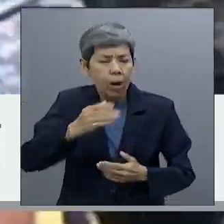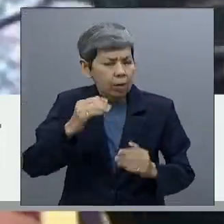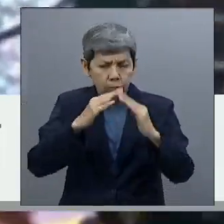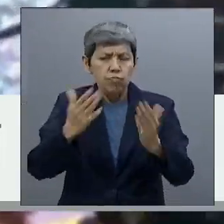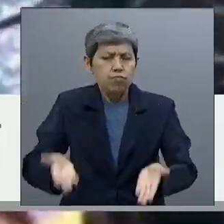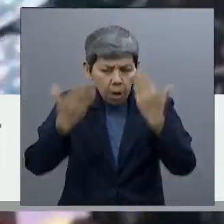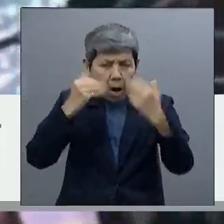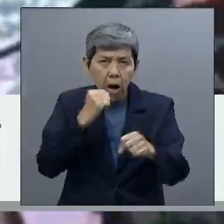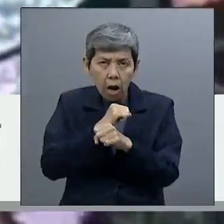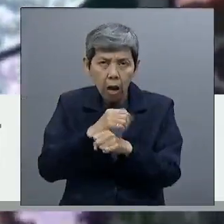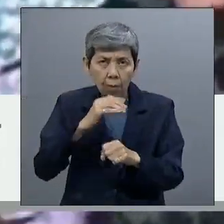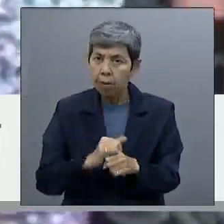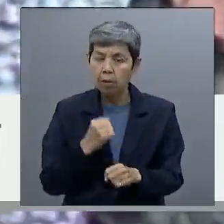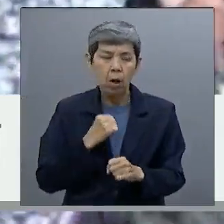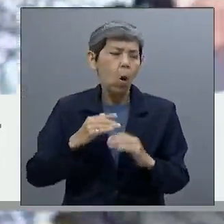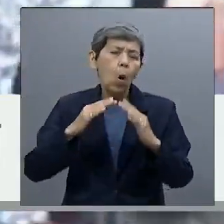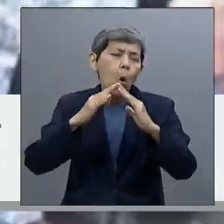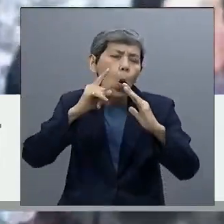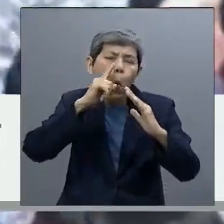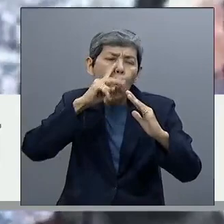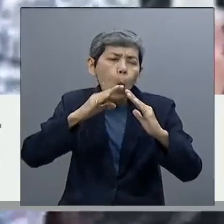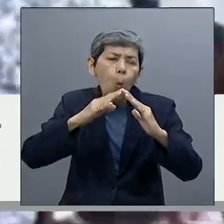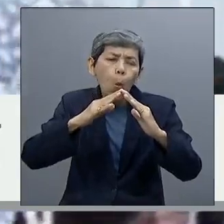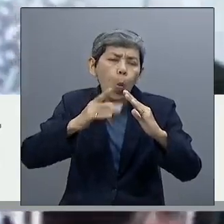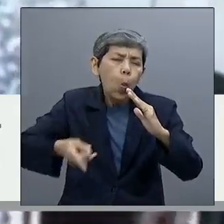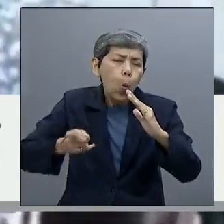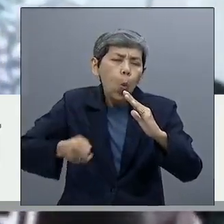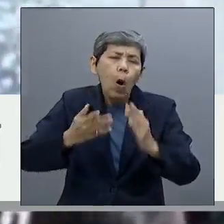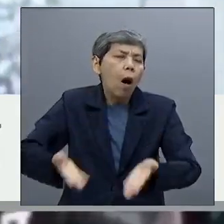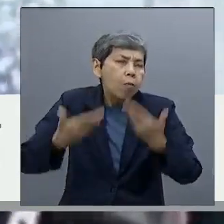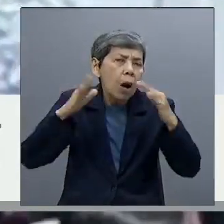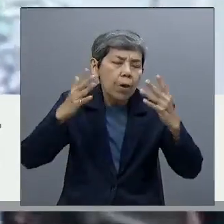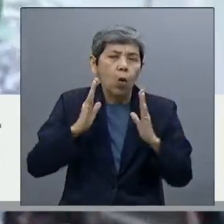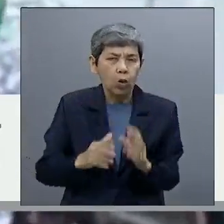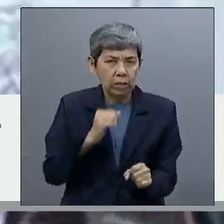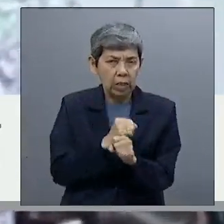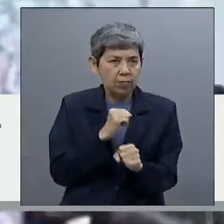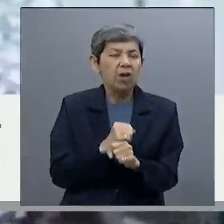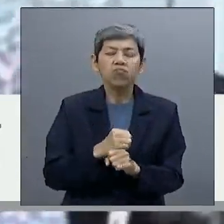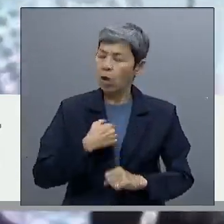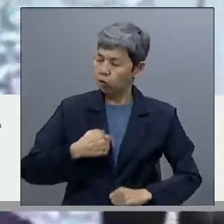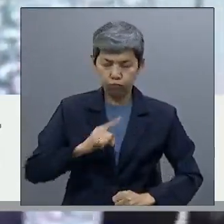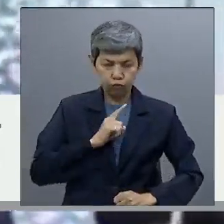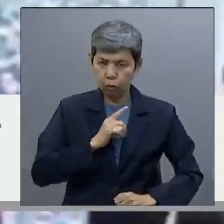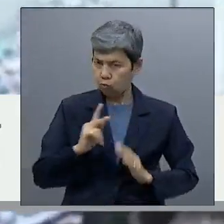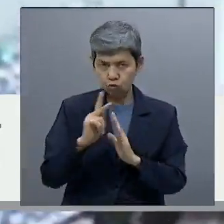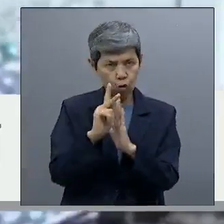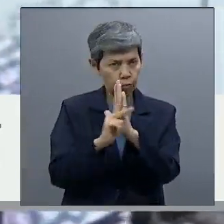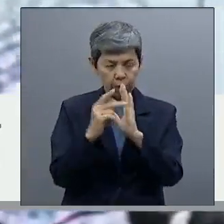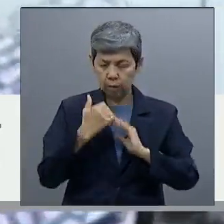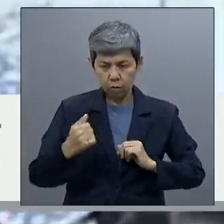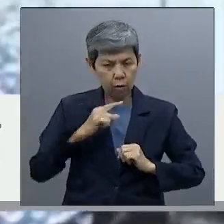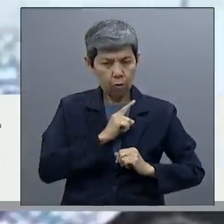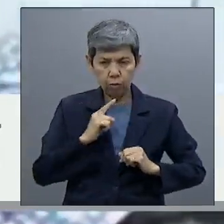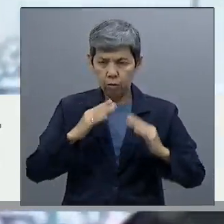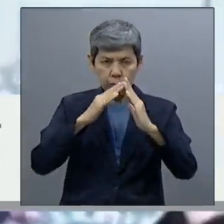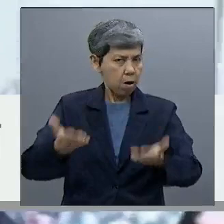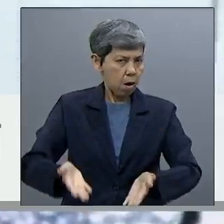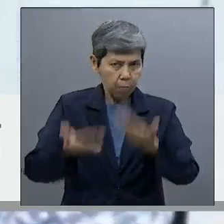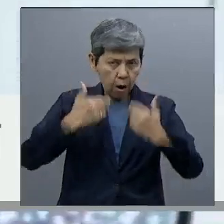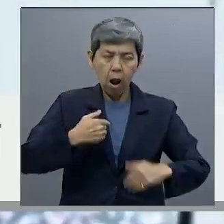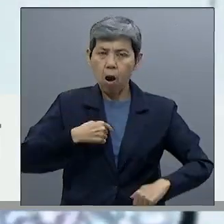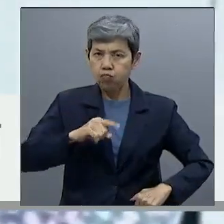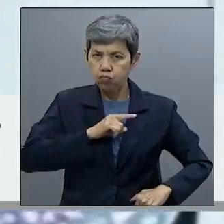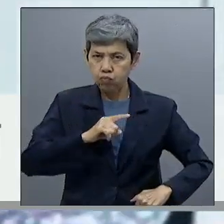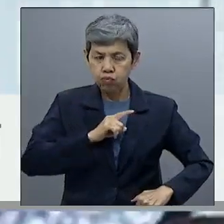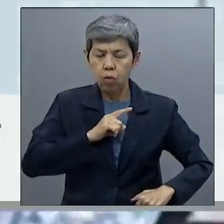แล้วแต่ก็ไม่ยอมรื้อถอนสิ่งปลูกสร้างออกไปเจ้าหน้าที่จึงต้องใช้อำนาจตามกฎหมายเข้ารื้อถอนสิ่งปลูกสร้างดังกล่า